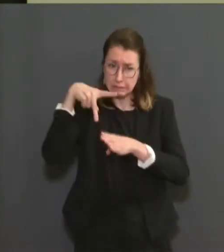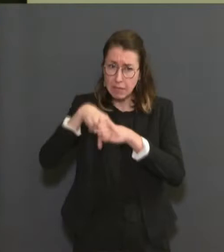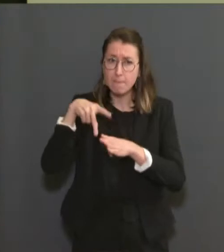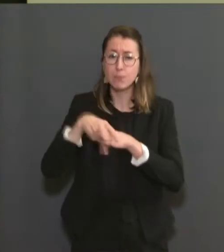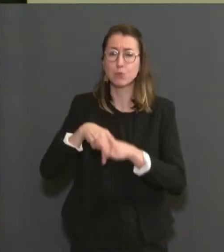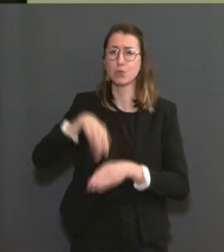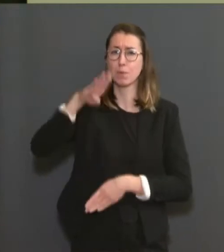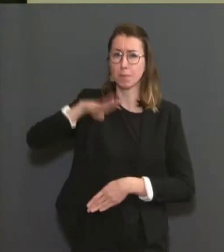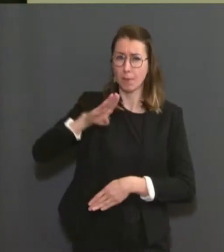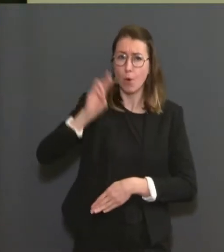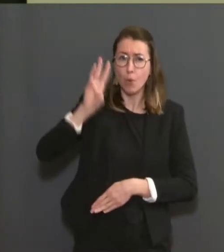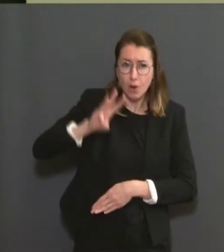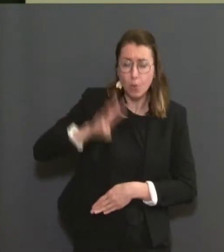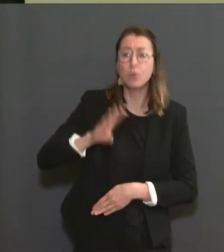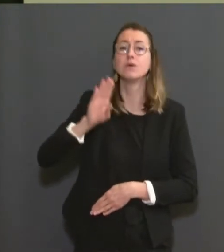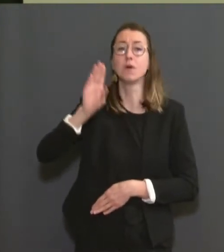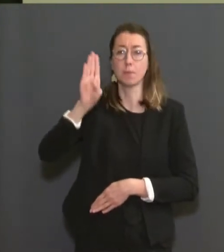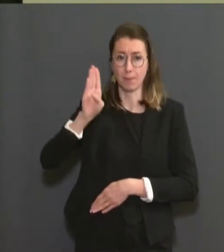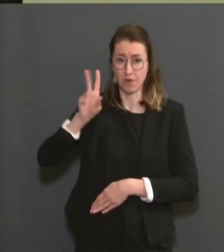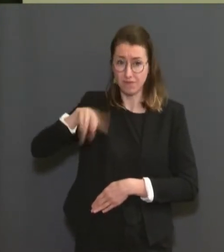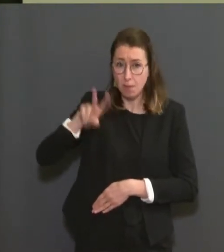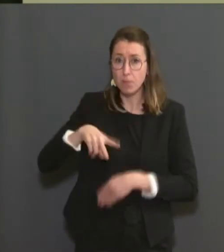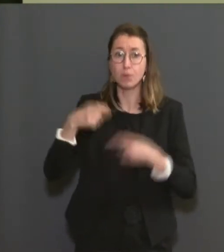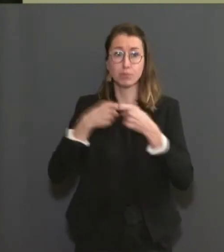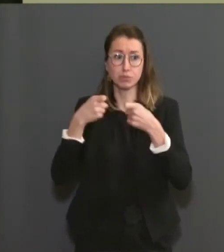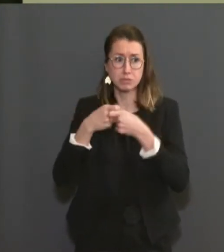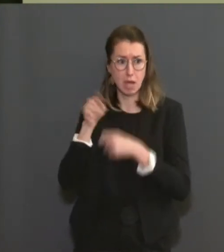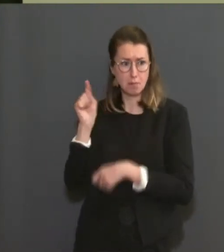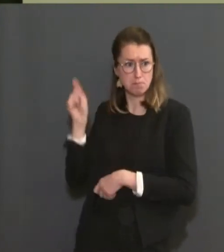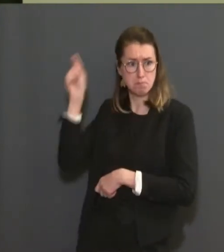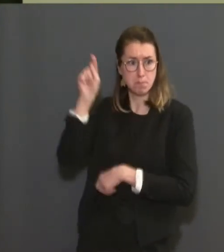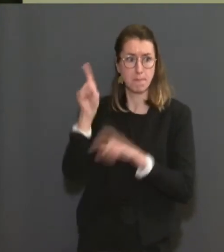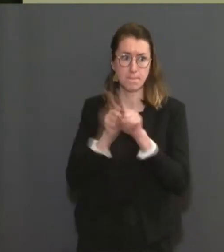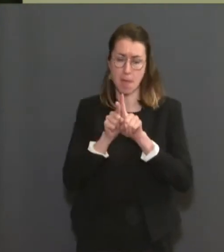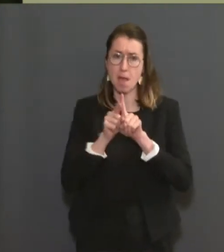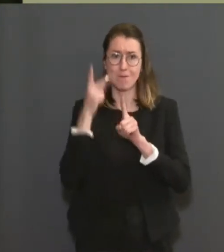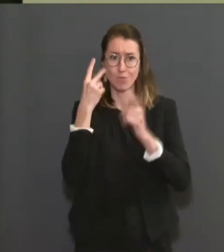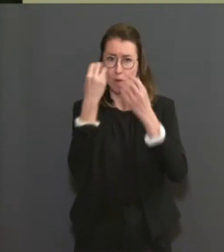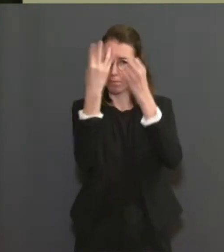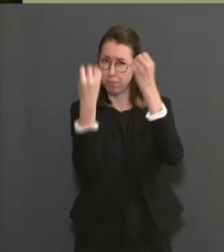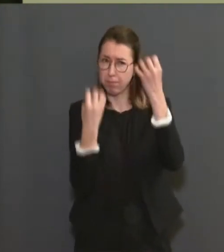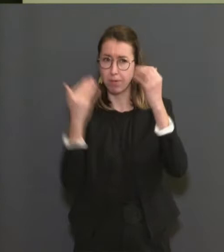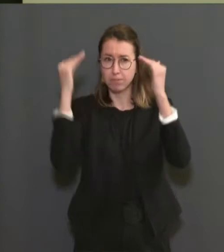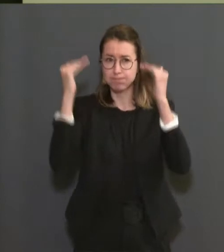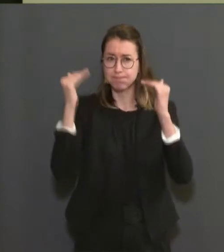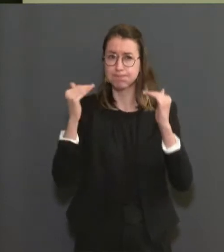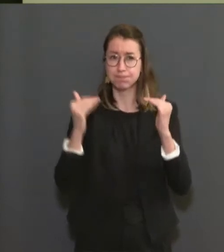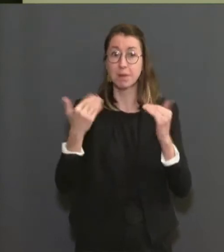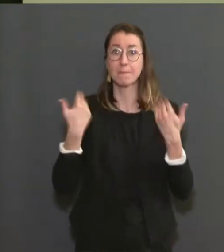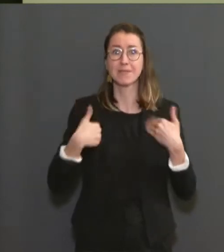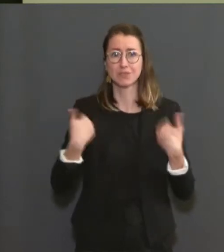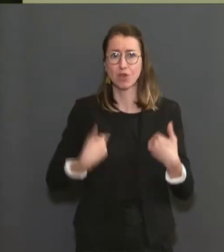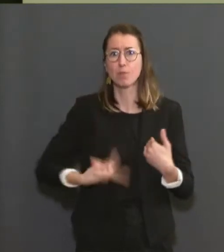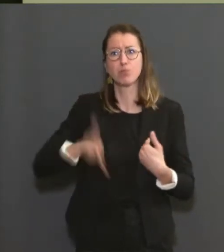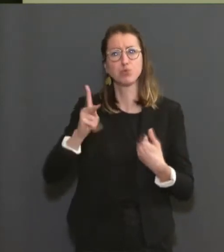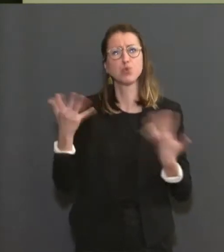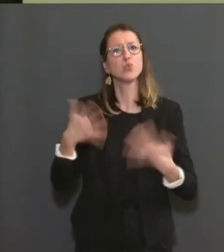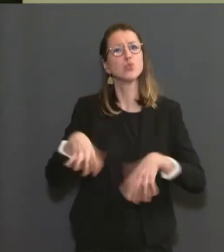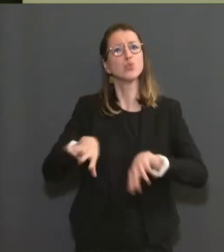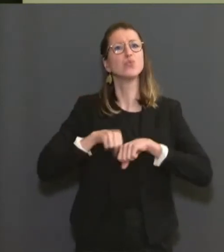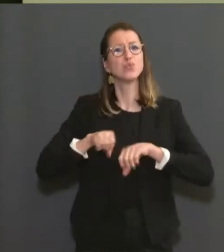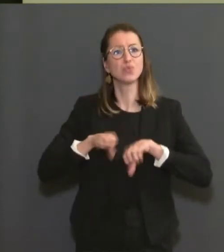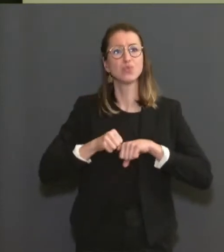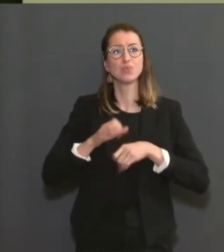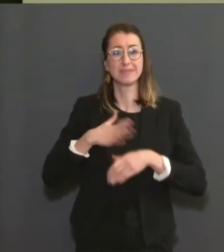Bruxelles. En nombre absolu, c'est toujours le Hainaut qui a le plus de contamination par jour, mais on est cette fois-ci nettement en dessous